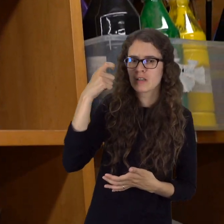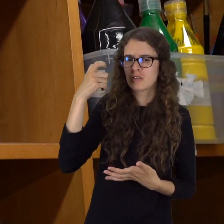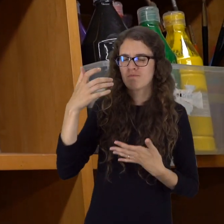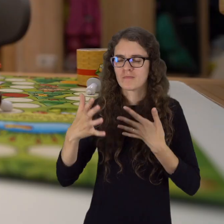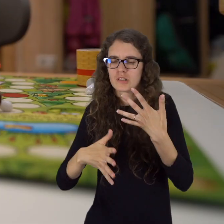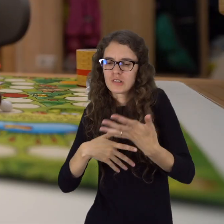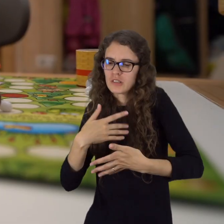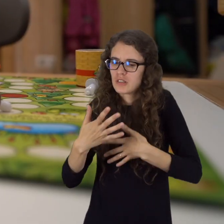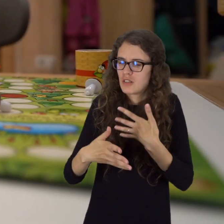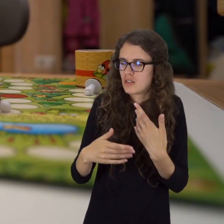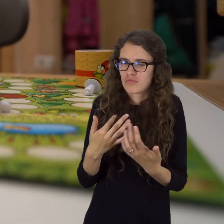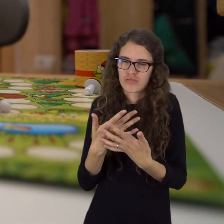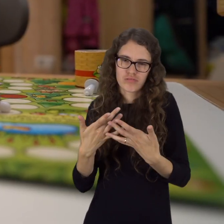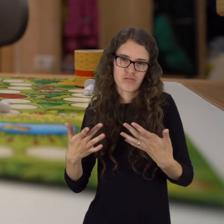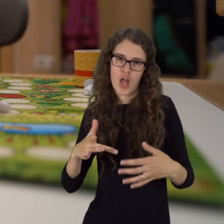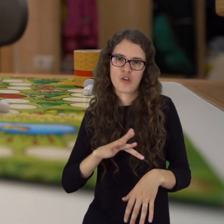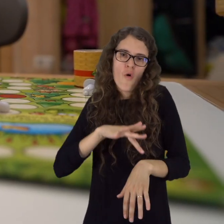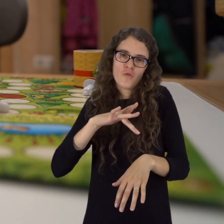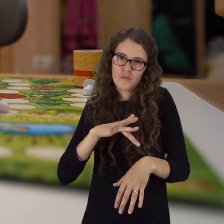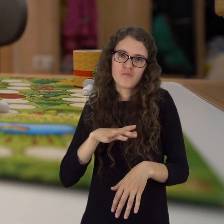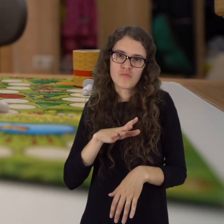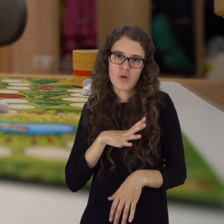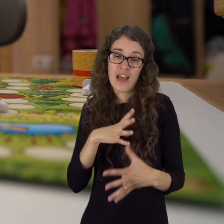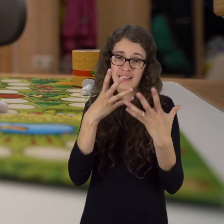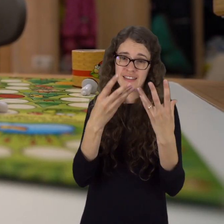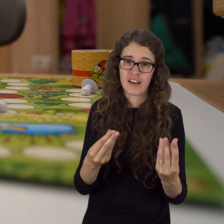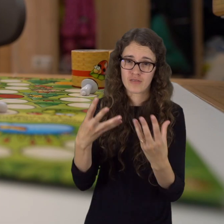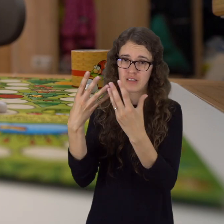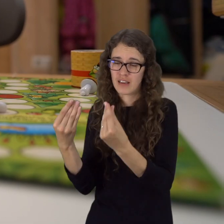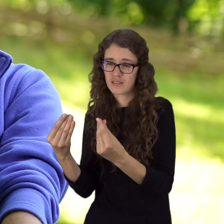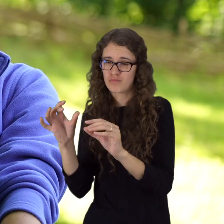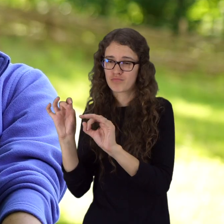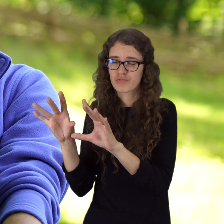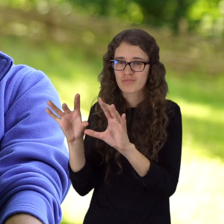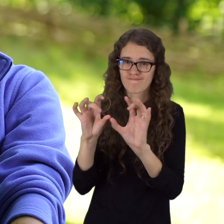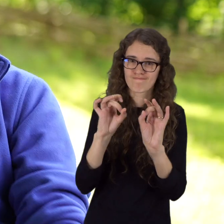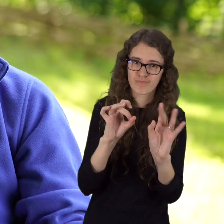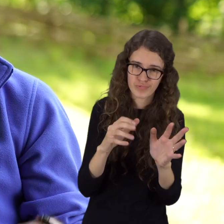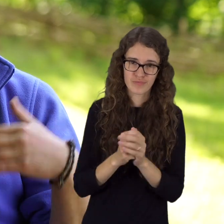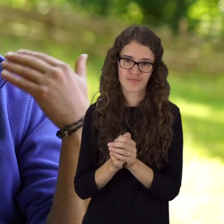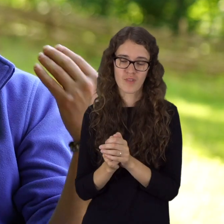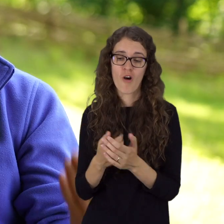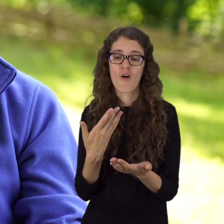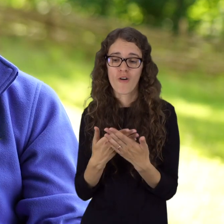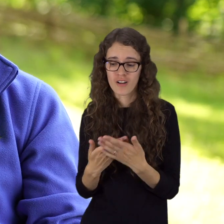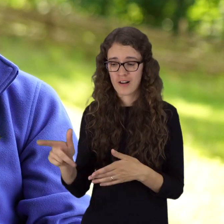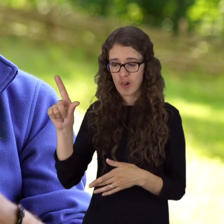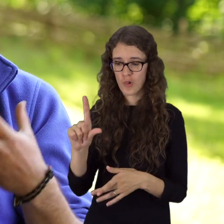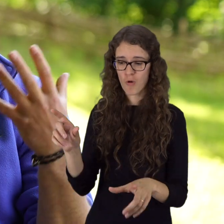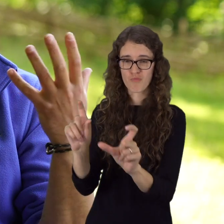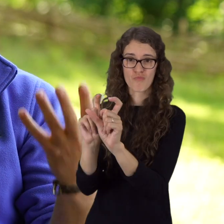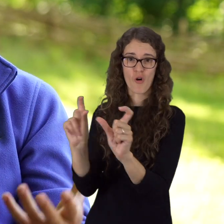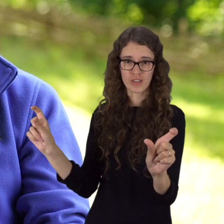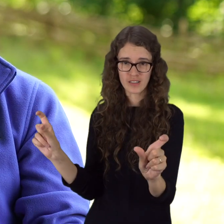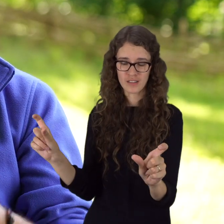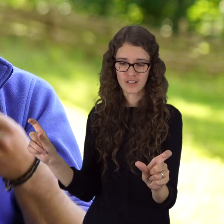pykčio, nuo, na įvairių tikrai jausmų buvo ir dienų buvo įvairių, nes vėlgi lauko pedagogika, mūsų